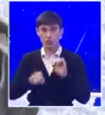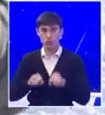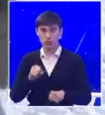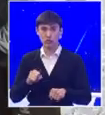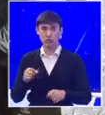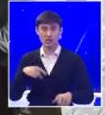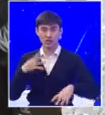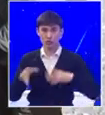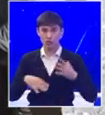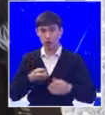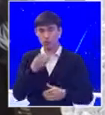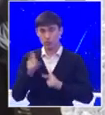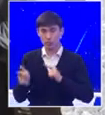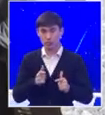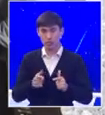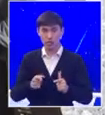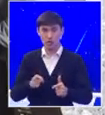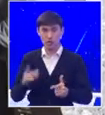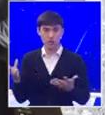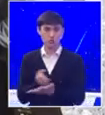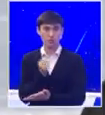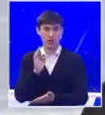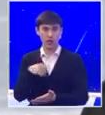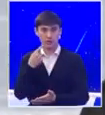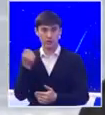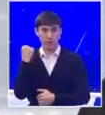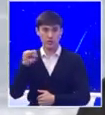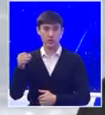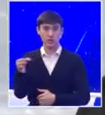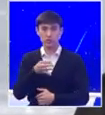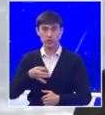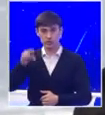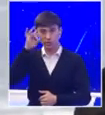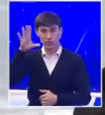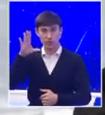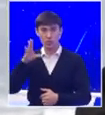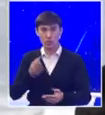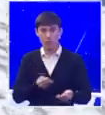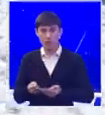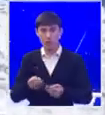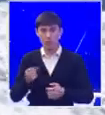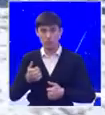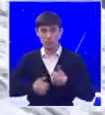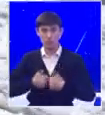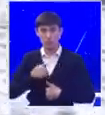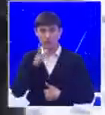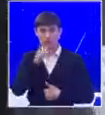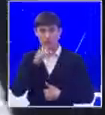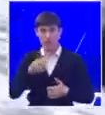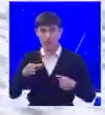хорошая подготовка к состязаниям верный залог успеха говорит победитель областного чемпионата по лыжным гонкам возрастные категории